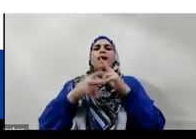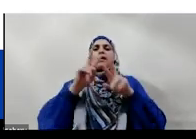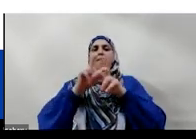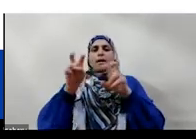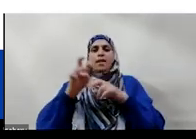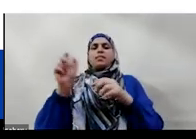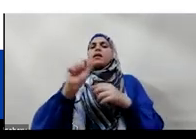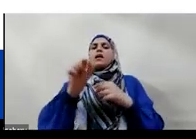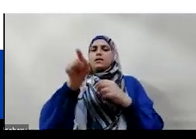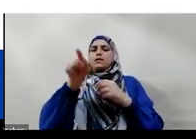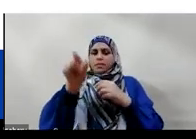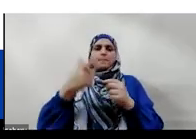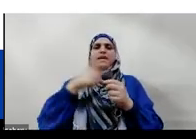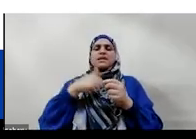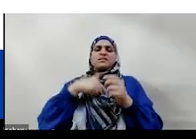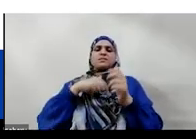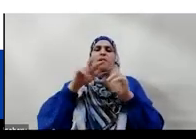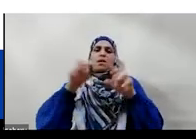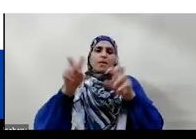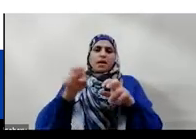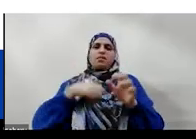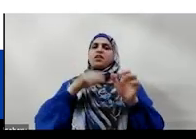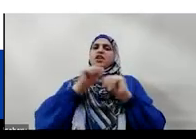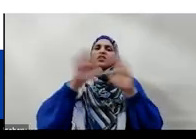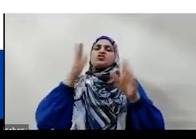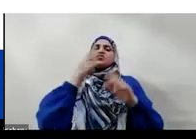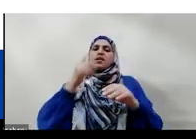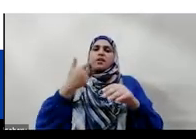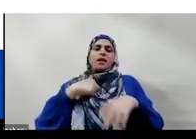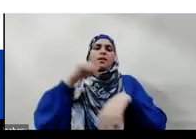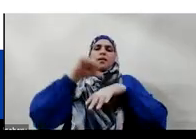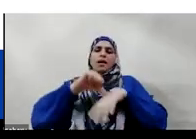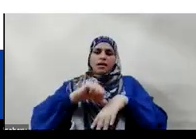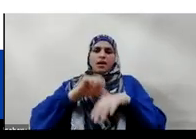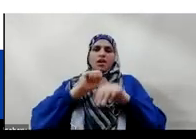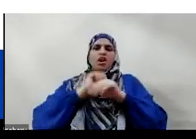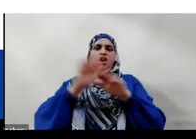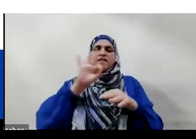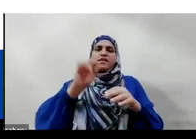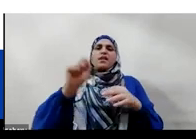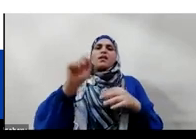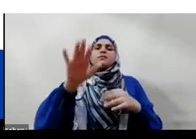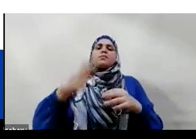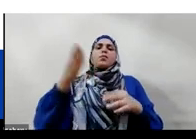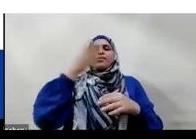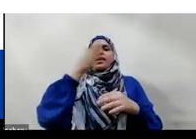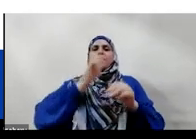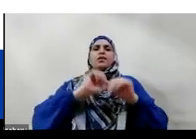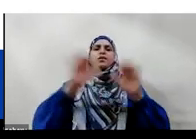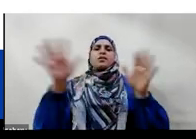اسم البحث اللي قمت بيه، المكان اللي اتنشر فيه، وتاريخ النشر.